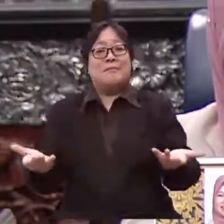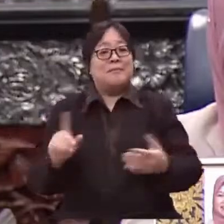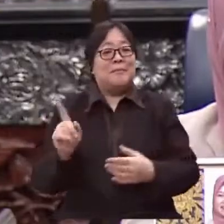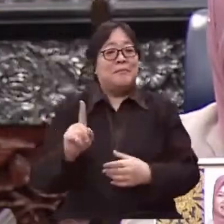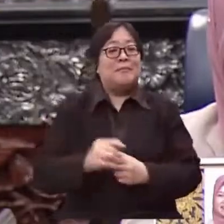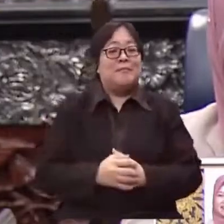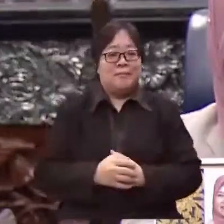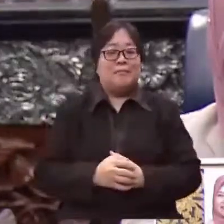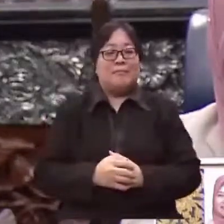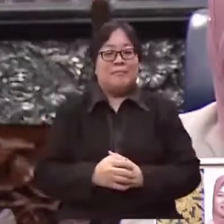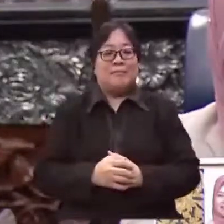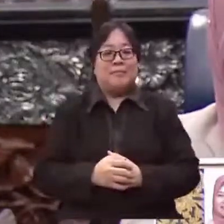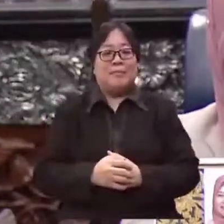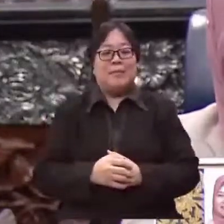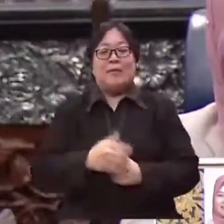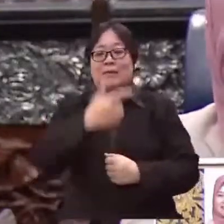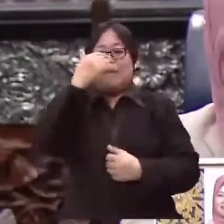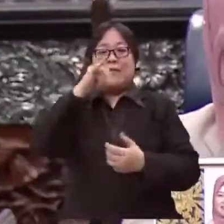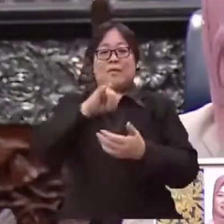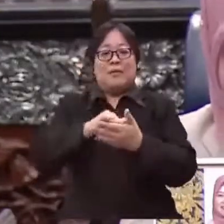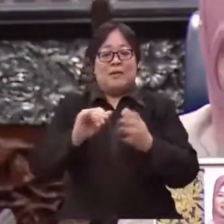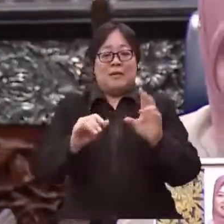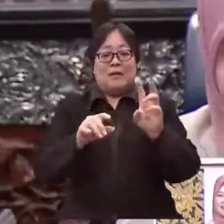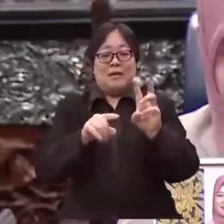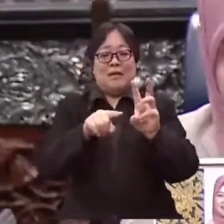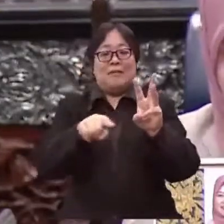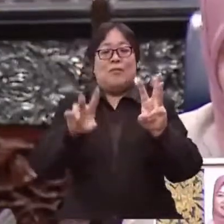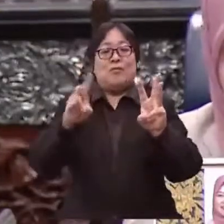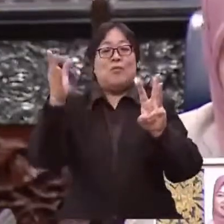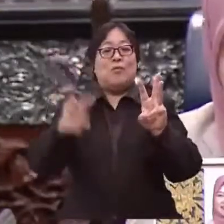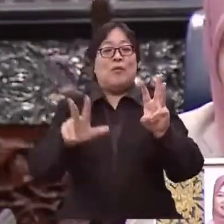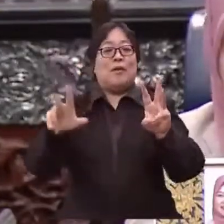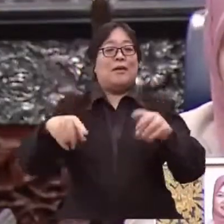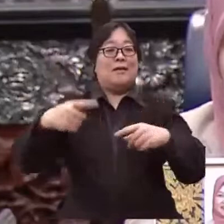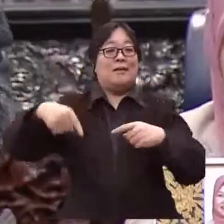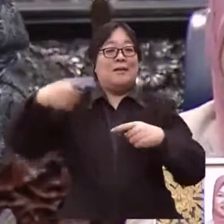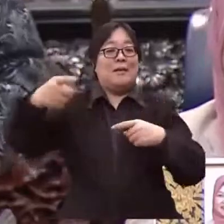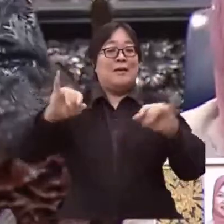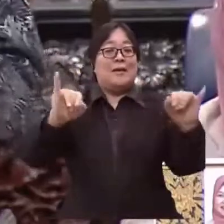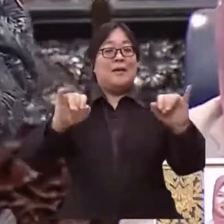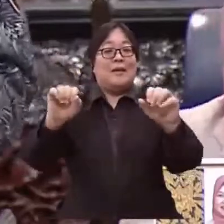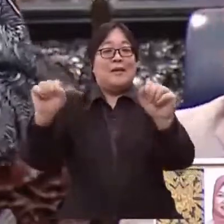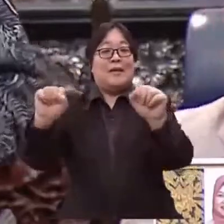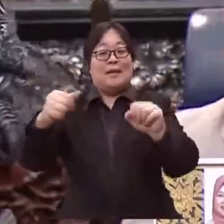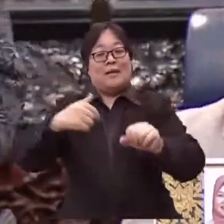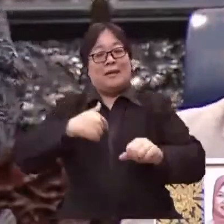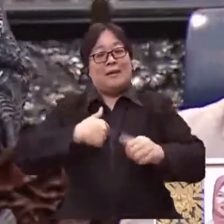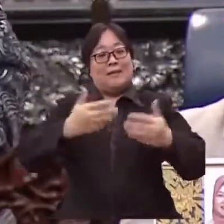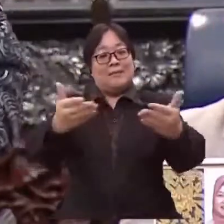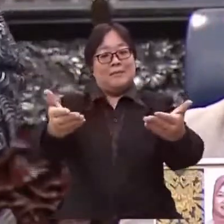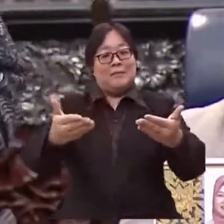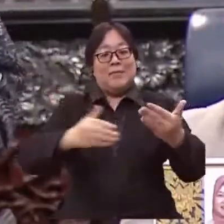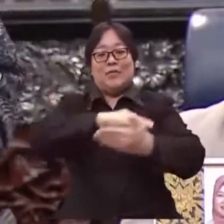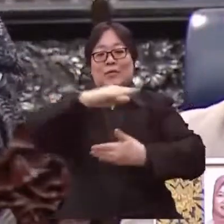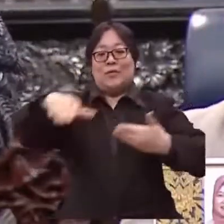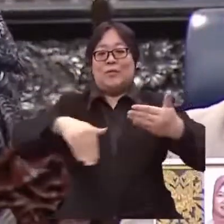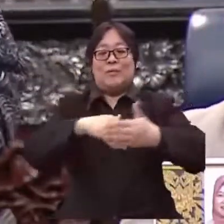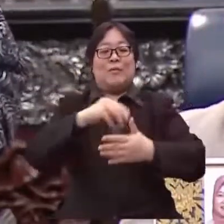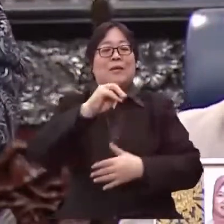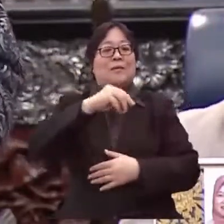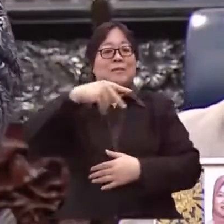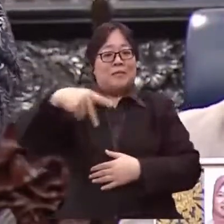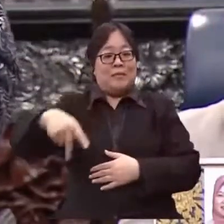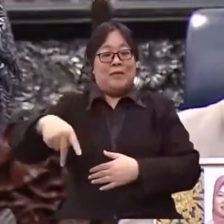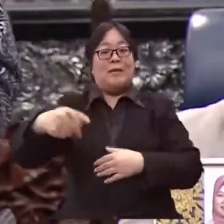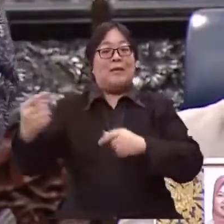Itulah sebabnya Kenapa pada Insya Allah 6 dan 7 hari bulan Maret saya aduk-adukkan dan saya jemput semua ahli paling